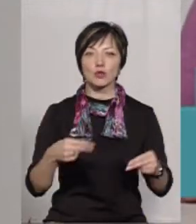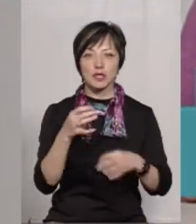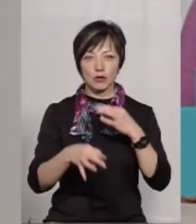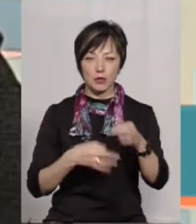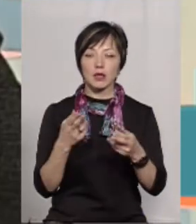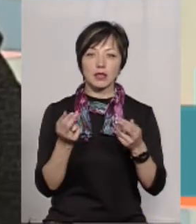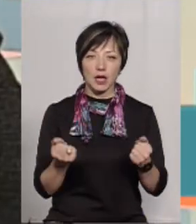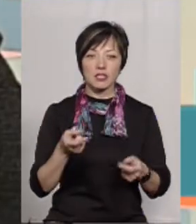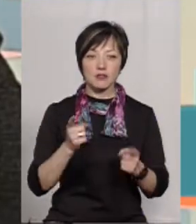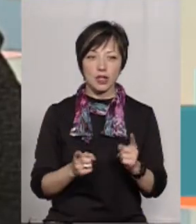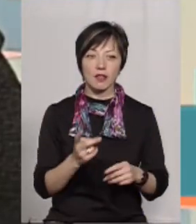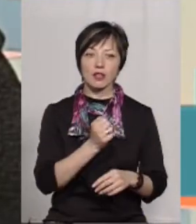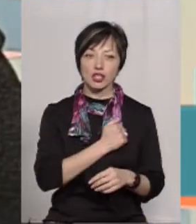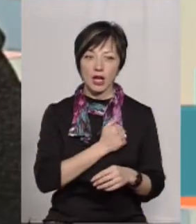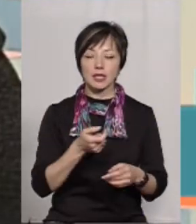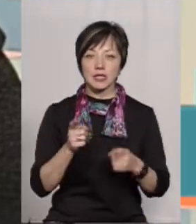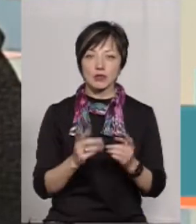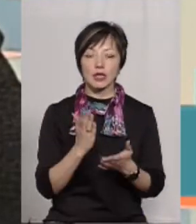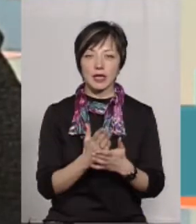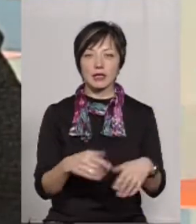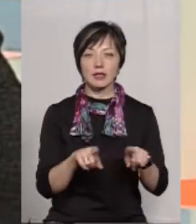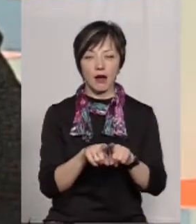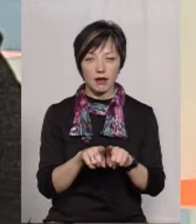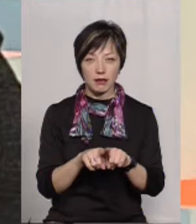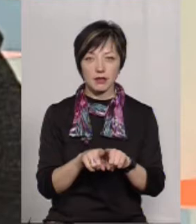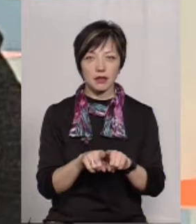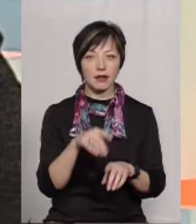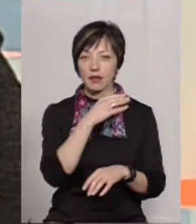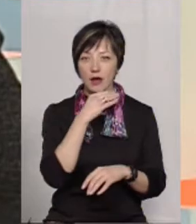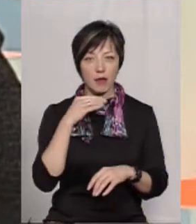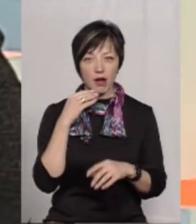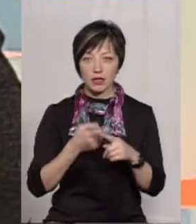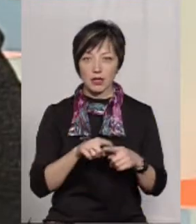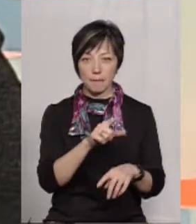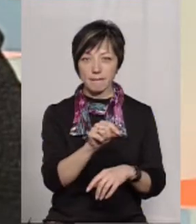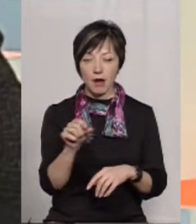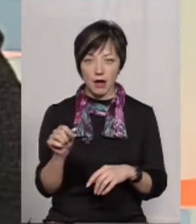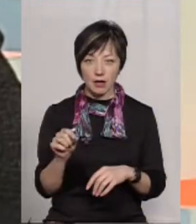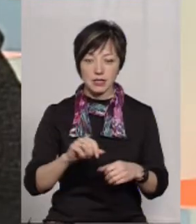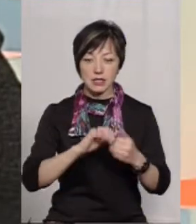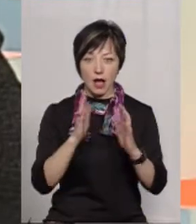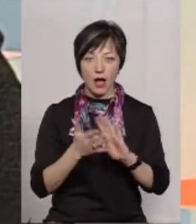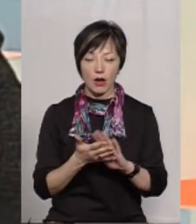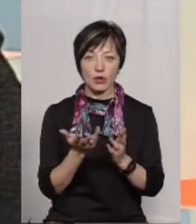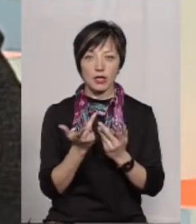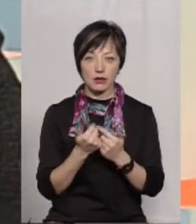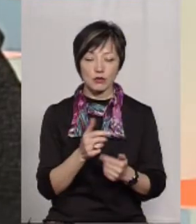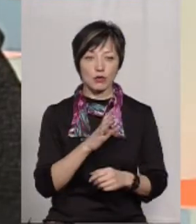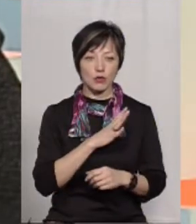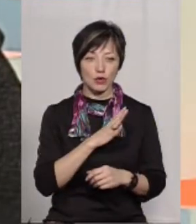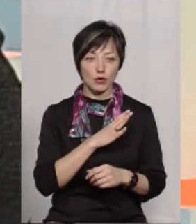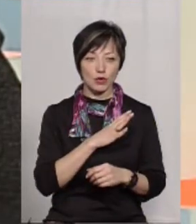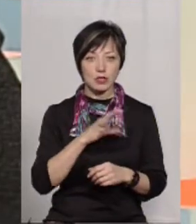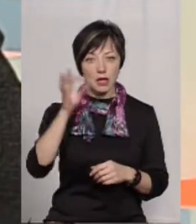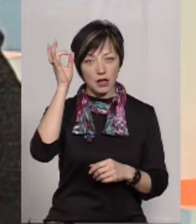добу. Так, звичайно. Ну, на жаль, дійсно є такі, їх небагато, цих пар. Із загальної кількості їх було, ну,